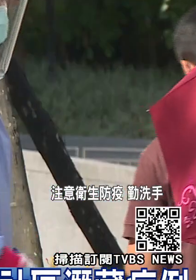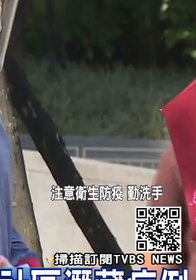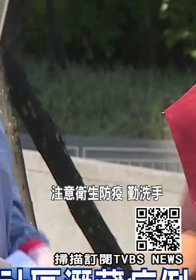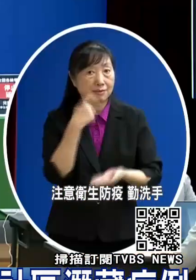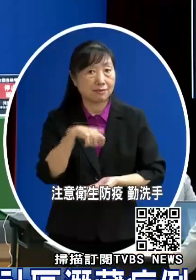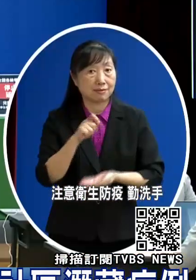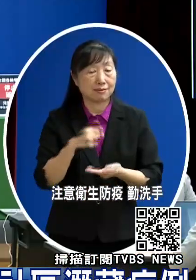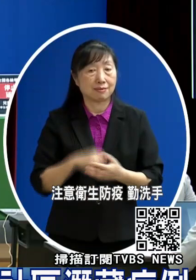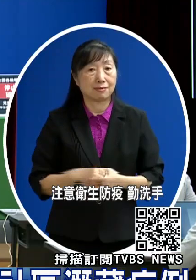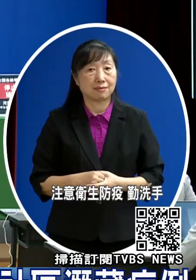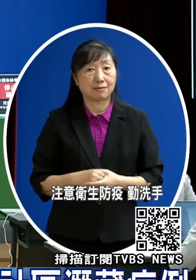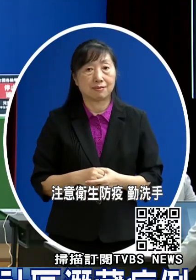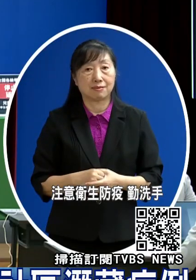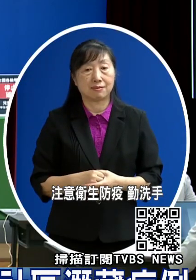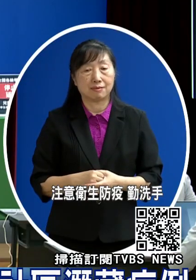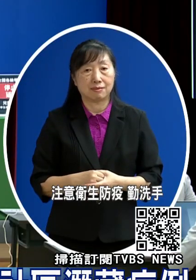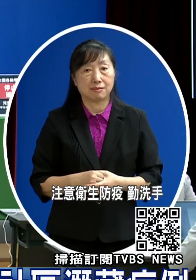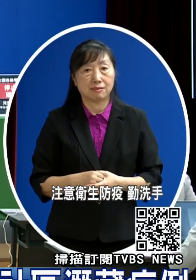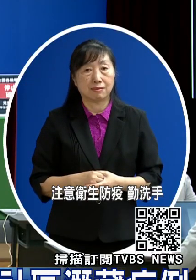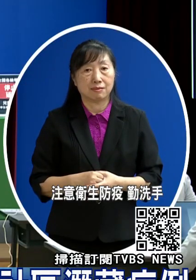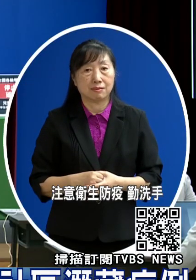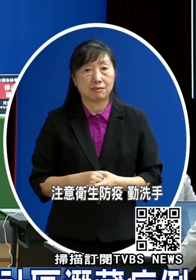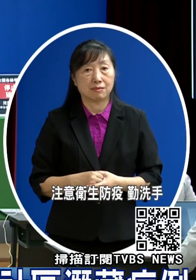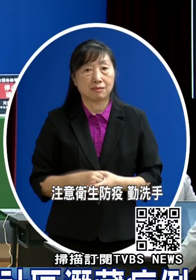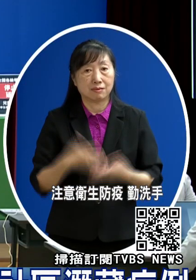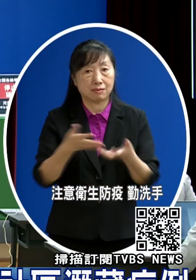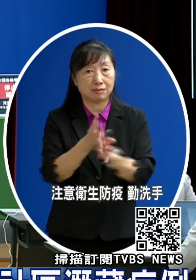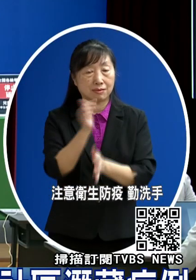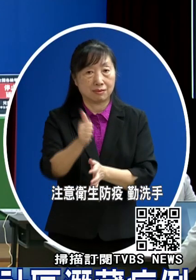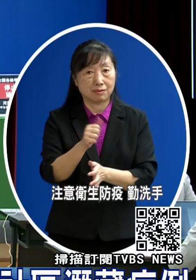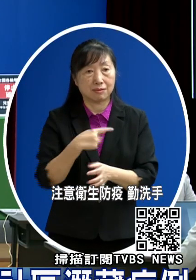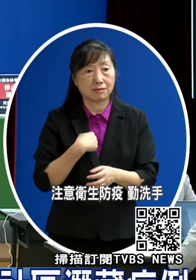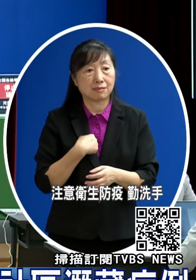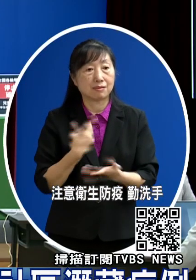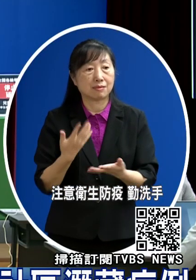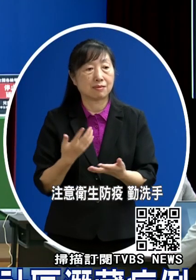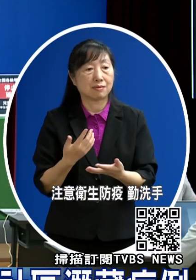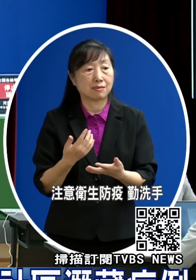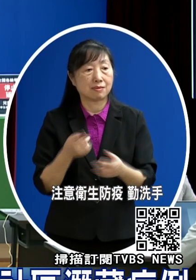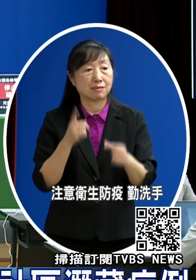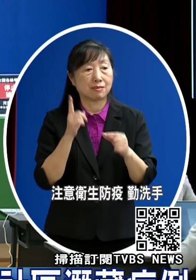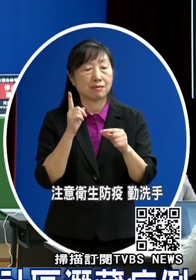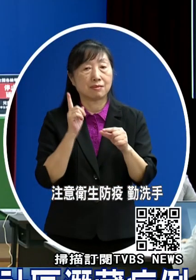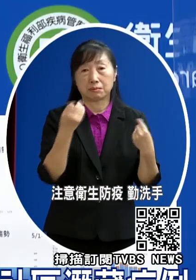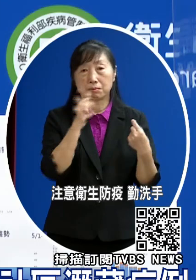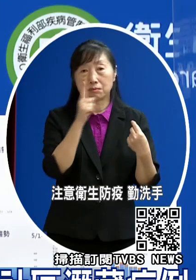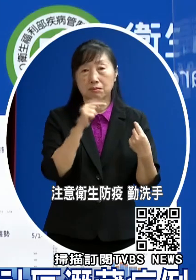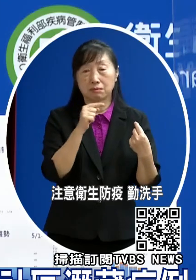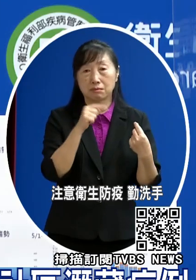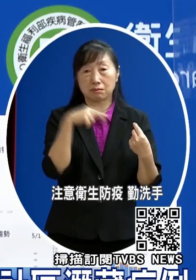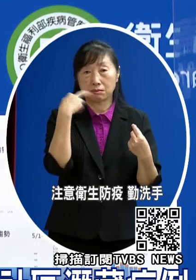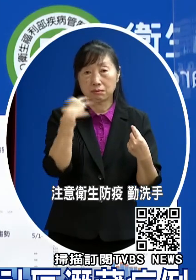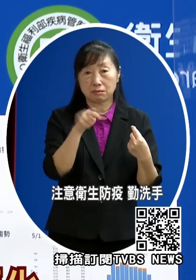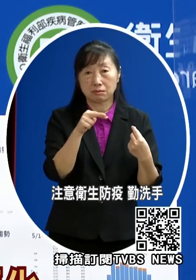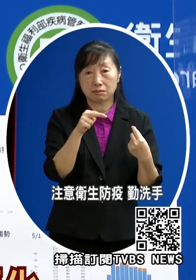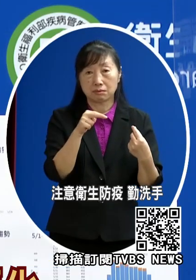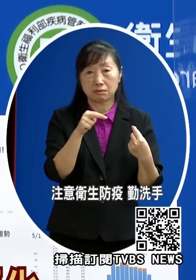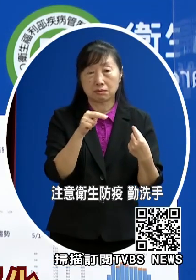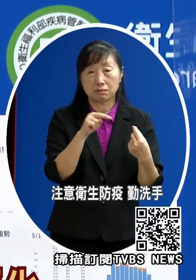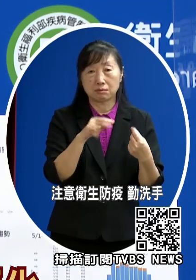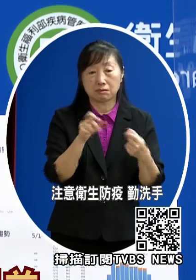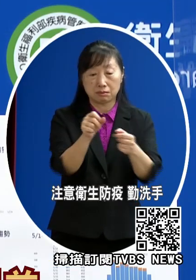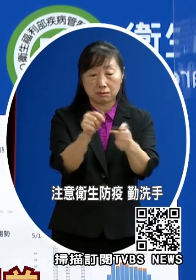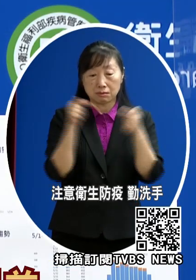下滑。陈时中也解释为何不升级，反而是延长3级警戒到6月14号。 哦，没有急剧的恶